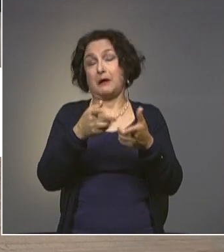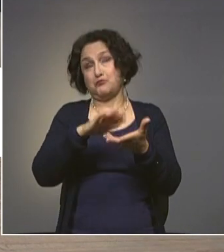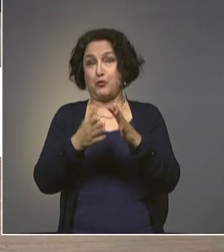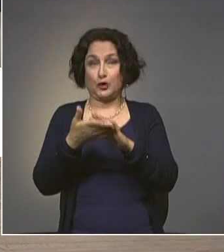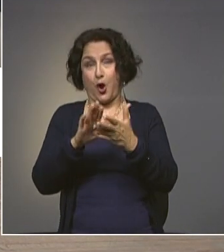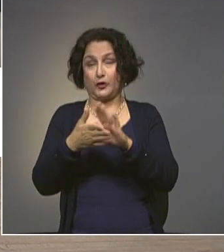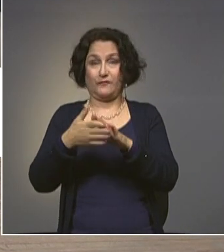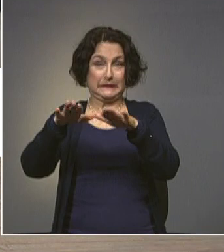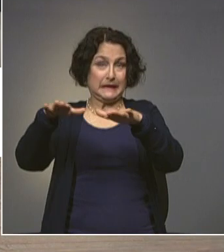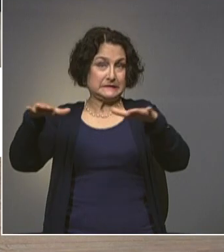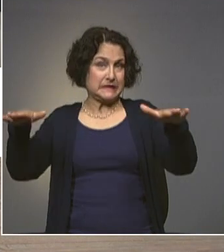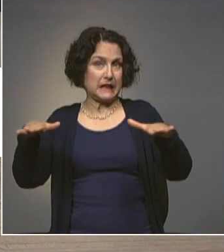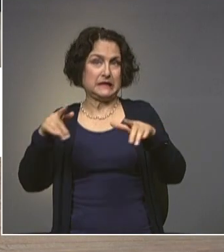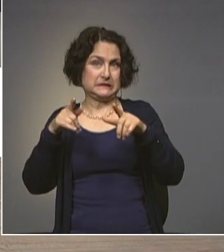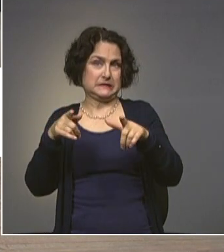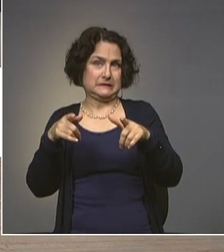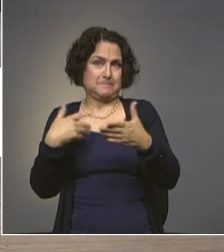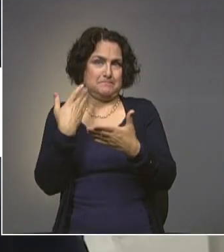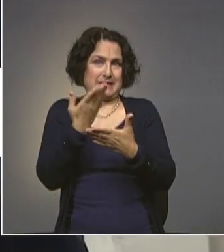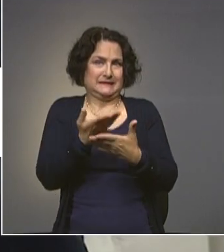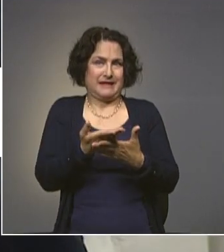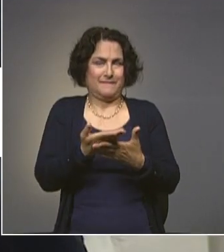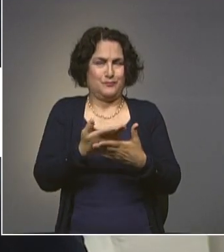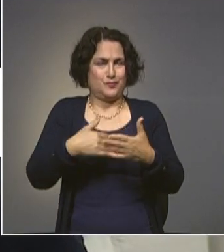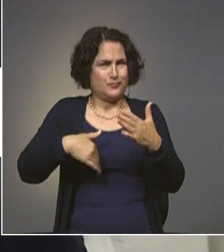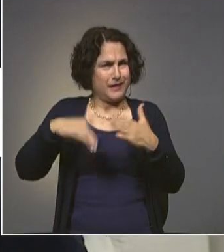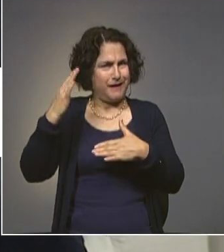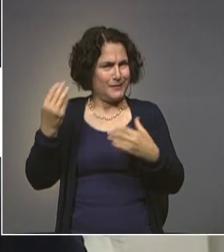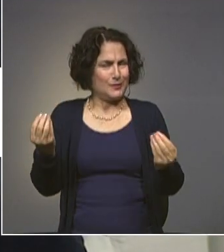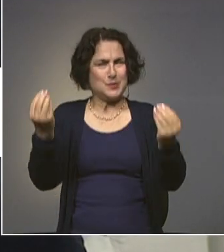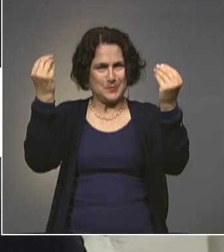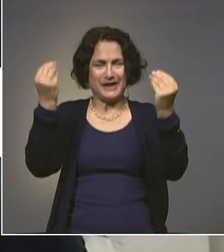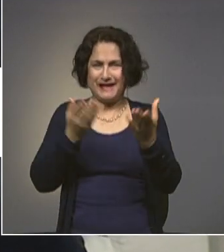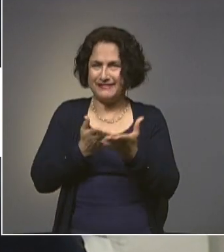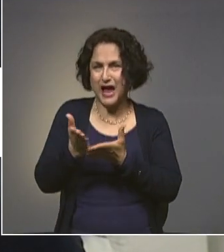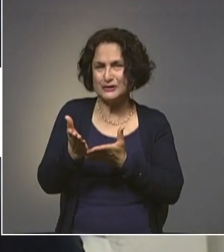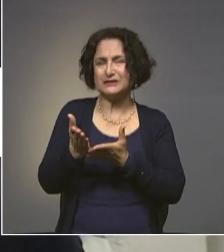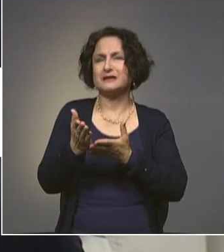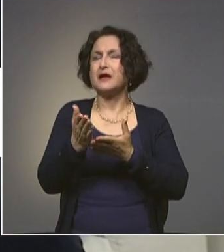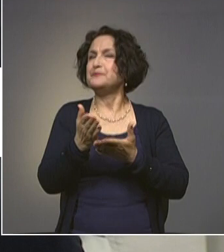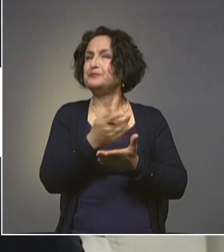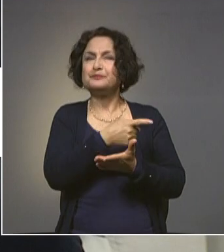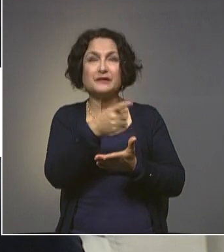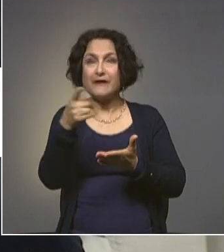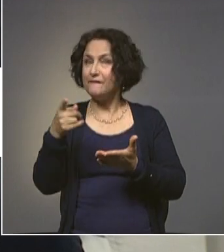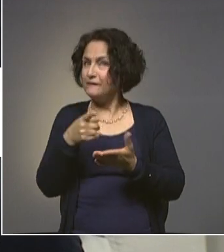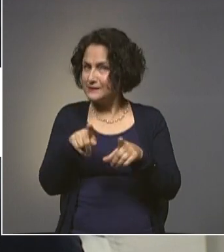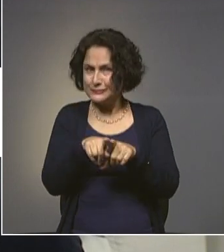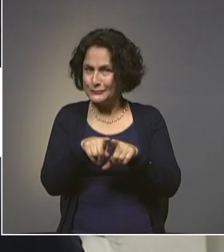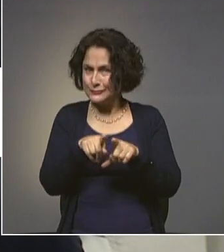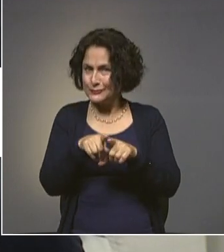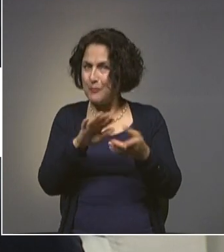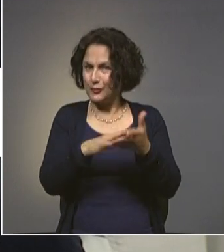се представят по най-добрият начин на този конкурс и, разбира се, да го спечелят. Вие подготвяхте ли? И ние